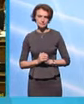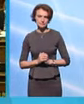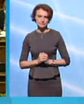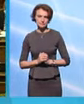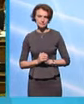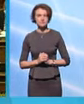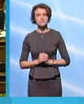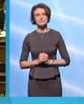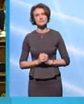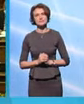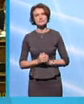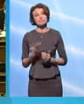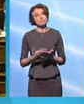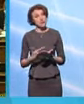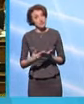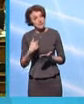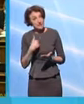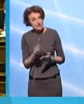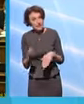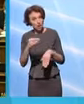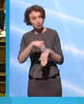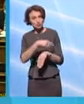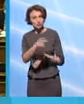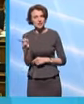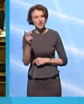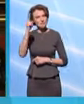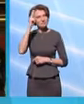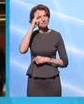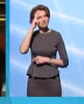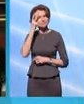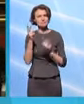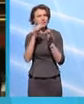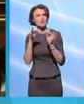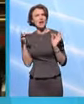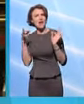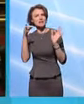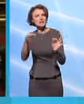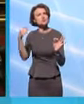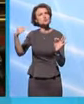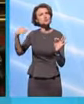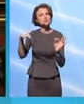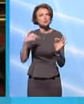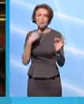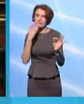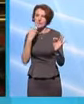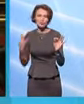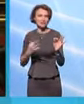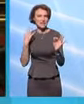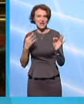Permettetemi di aggiungere al vostro ricordo una sua frase che a me è sempre particolarmente piaciuta.